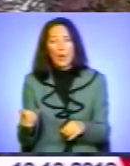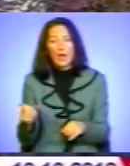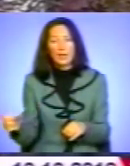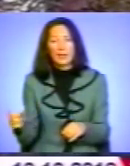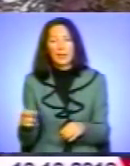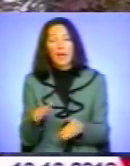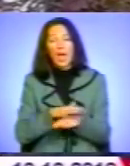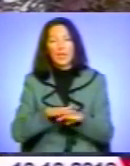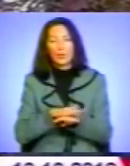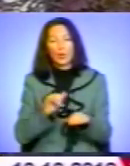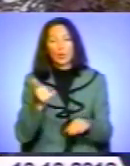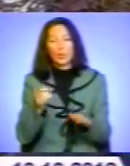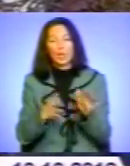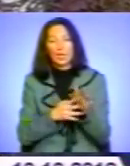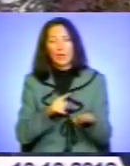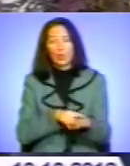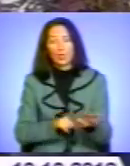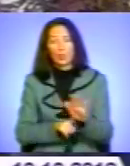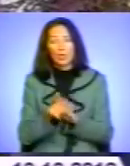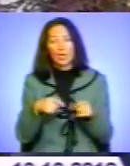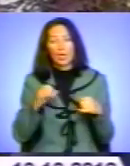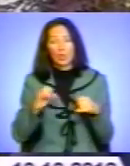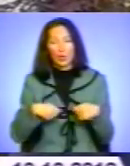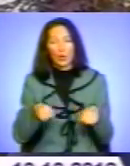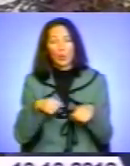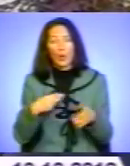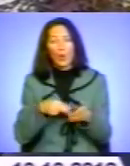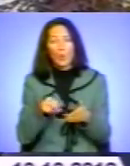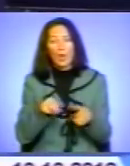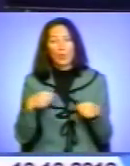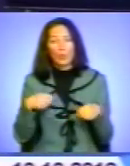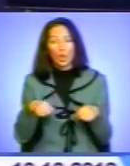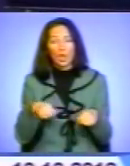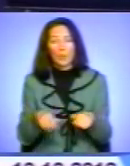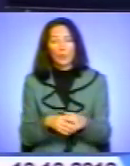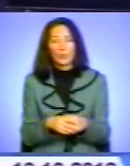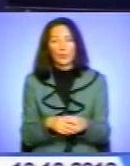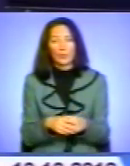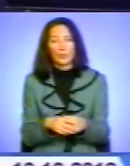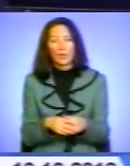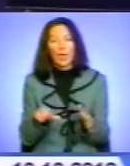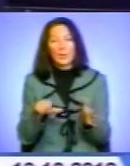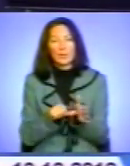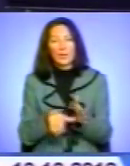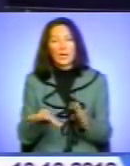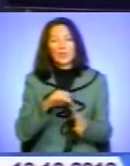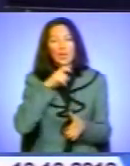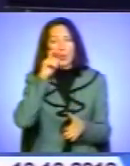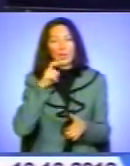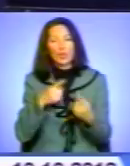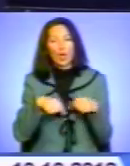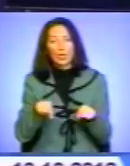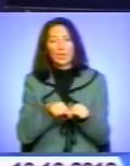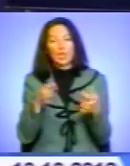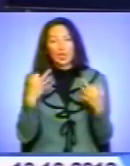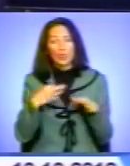на 9 годин. Розпочинається і торгуємо, купляємо, продаємо. Представники всеукраїнської організації